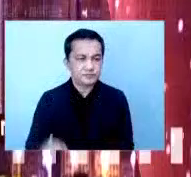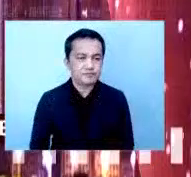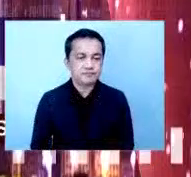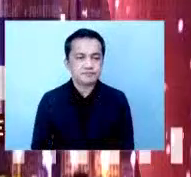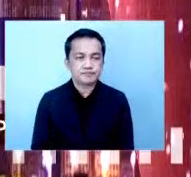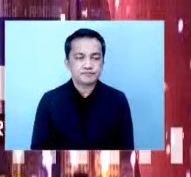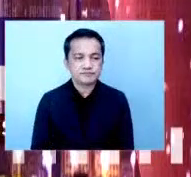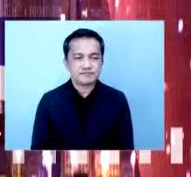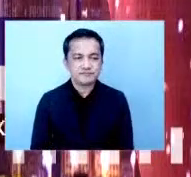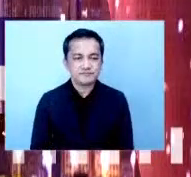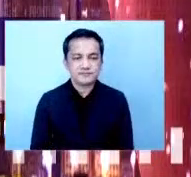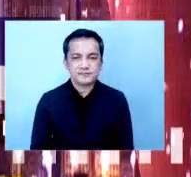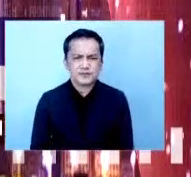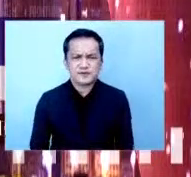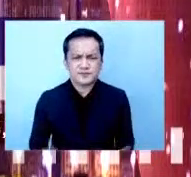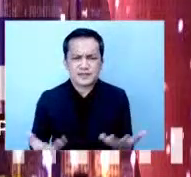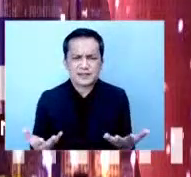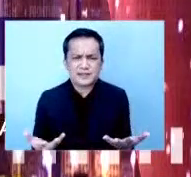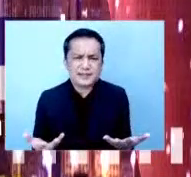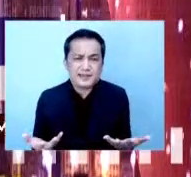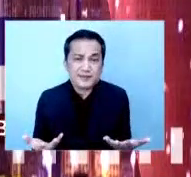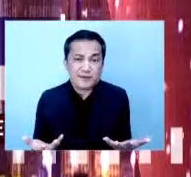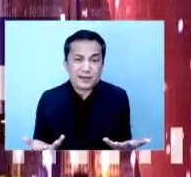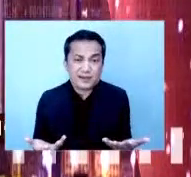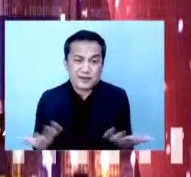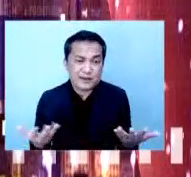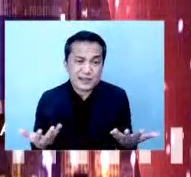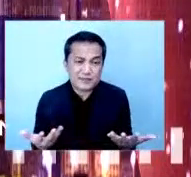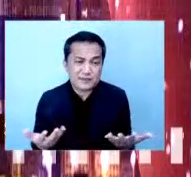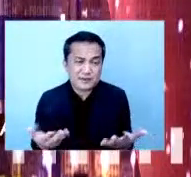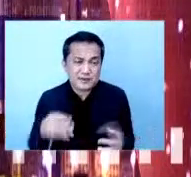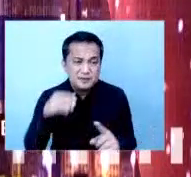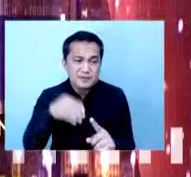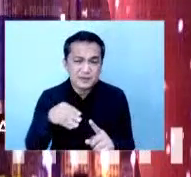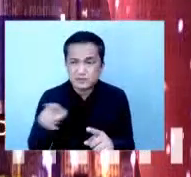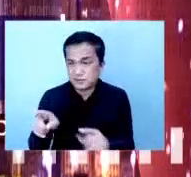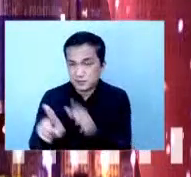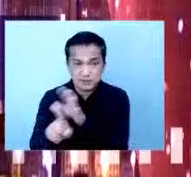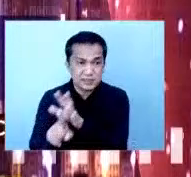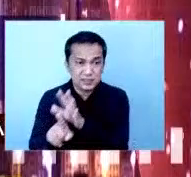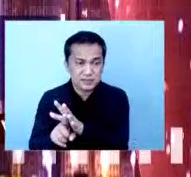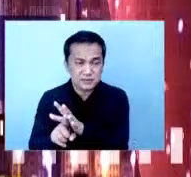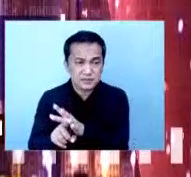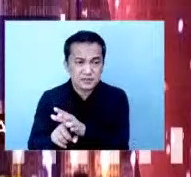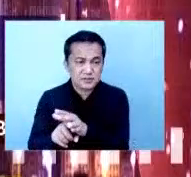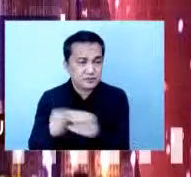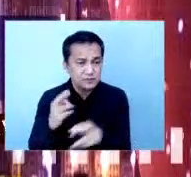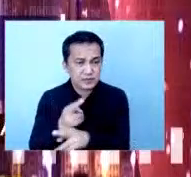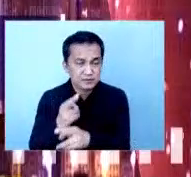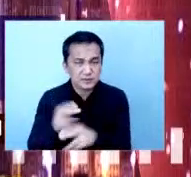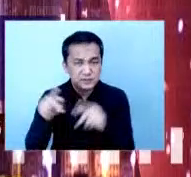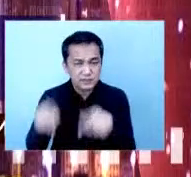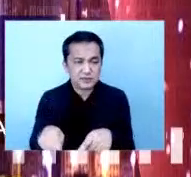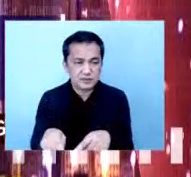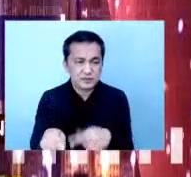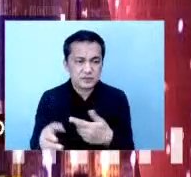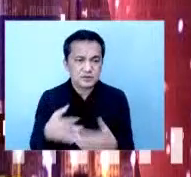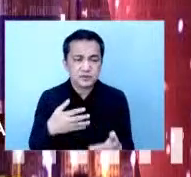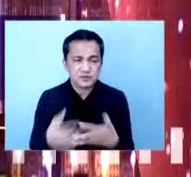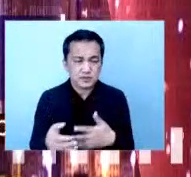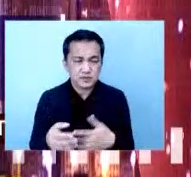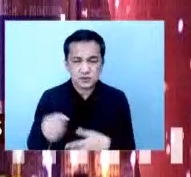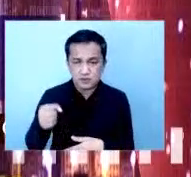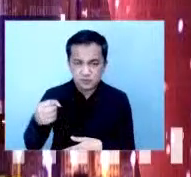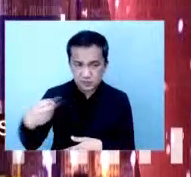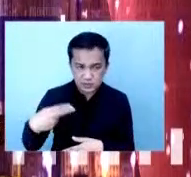Wala kaming tinitilingan, mamba, no, kung prominente ba na siyang tao or ordinary. Yung sa amin lang, ma'am, whatever the orders,